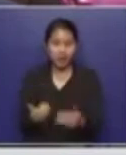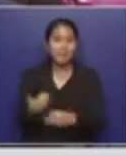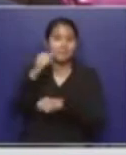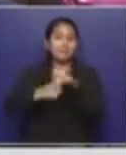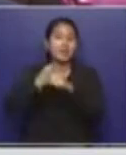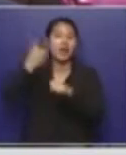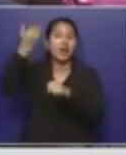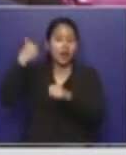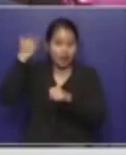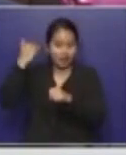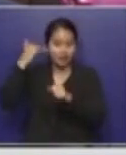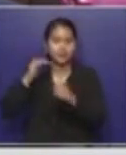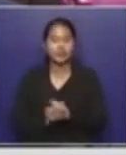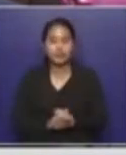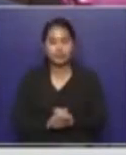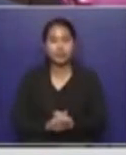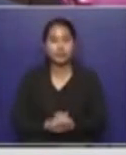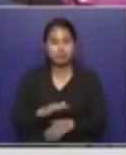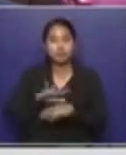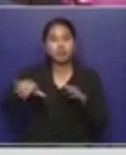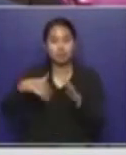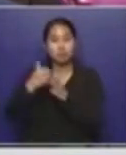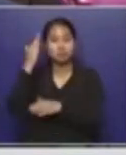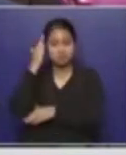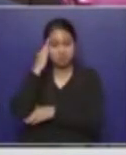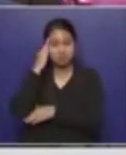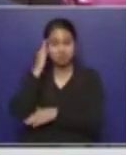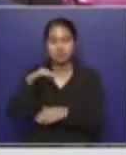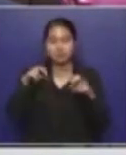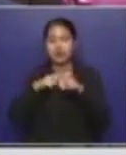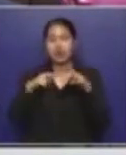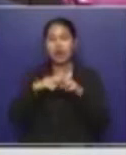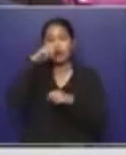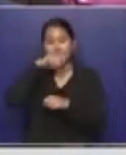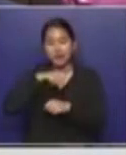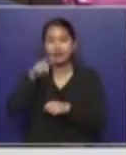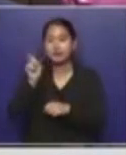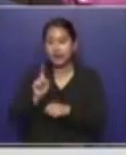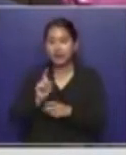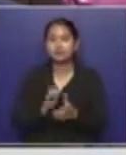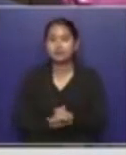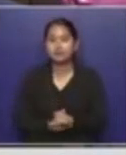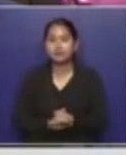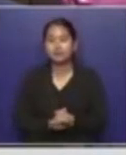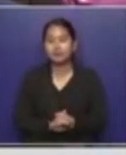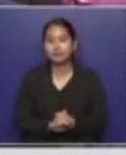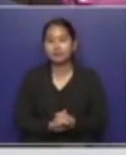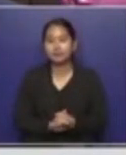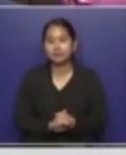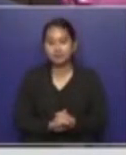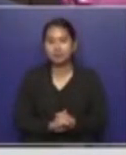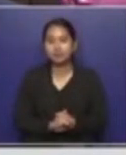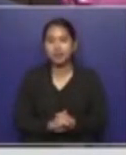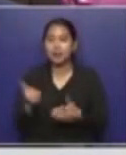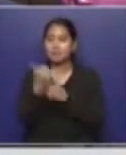มานะครับเป็นที่ทราบโดยทั่วกันนะครับว่าประเทศไทยรวมทั้งอีกหลาย